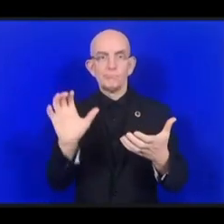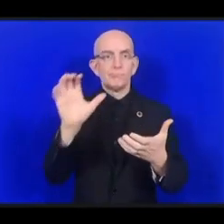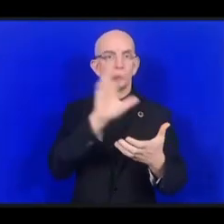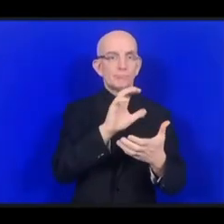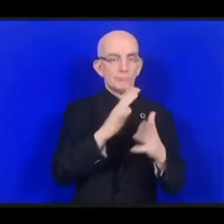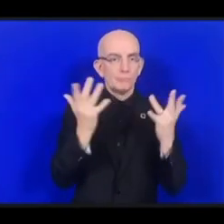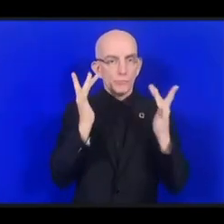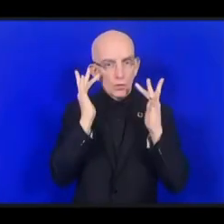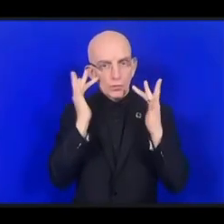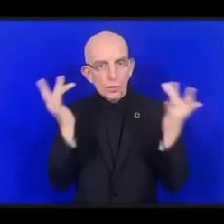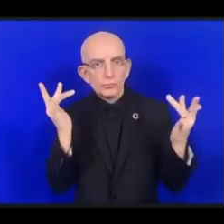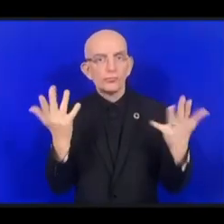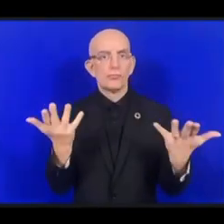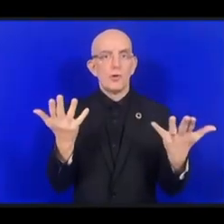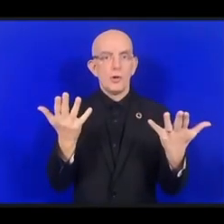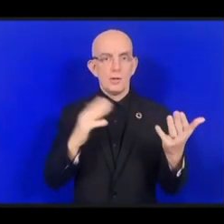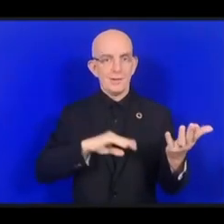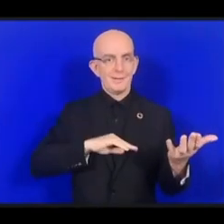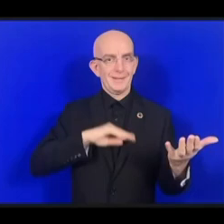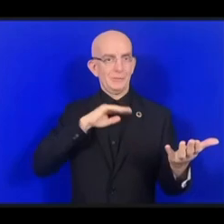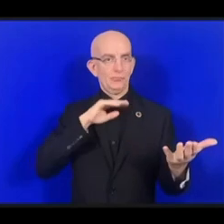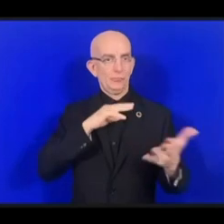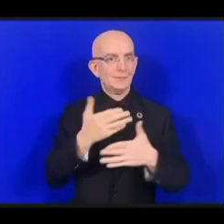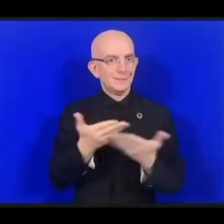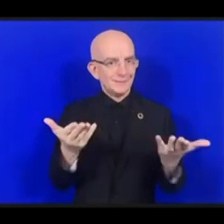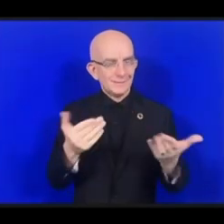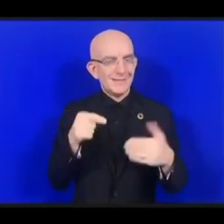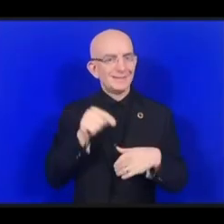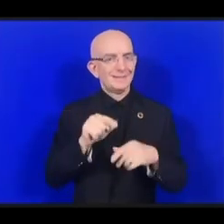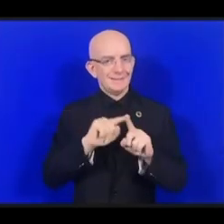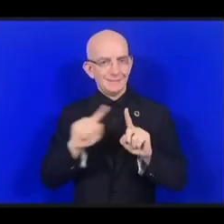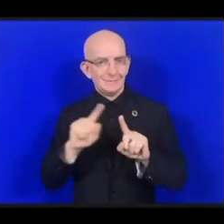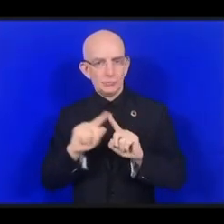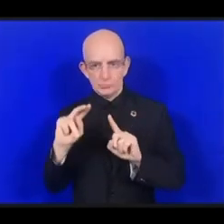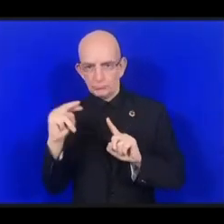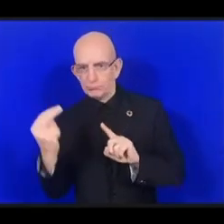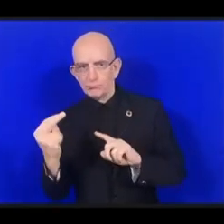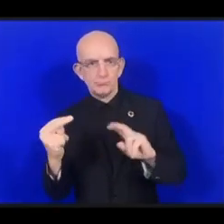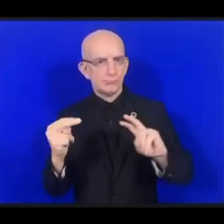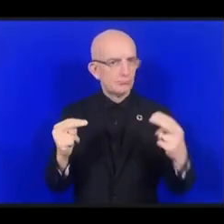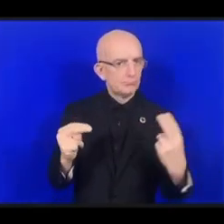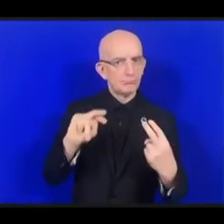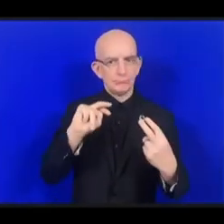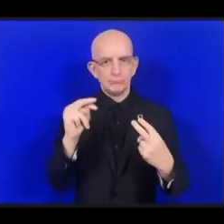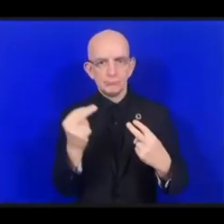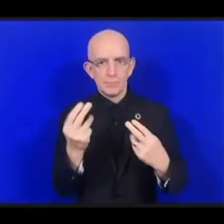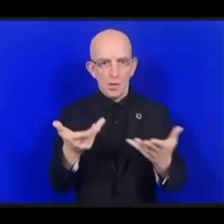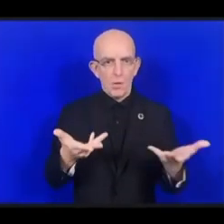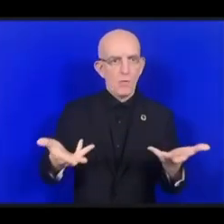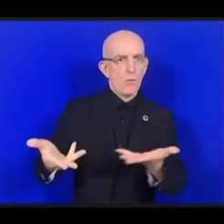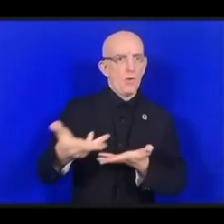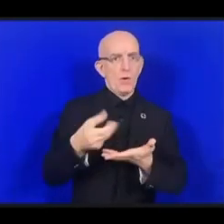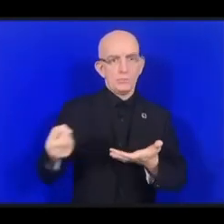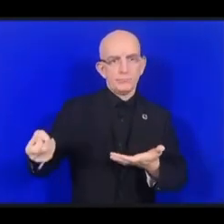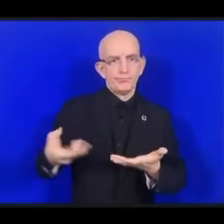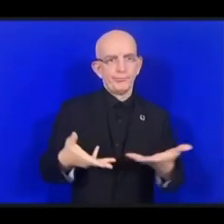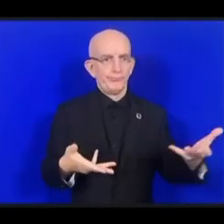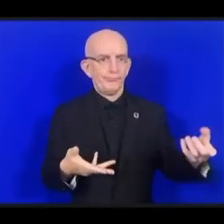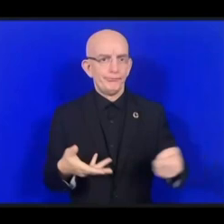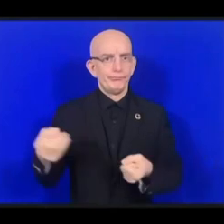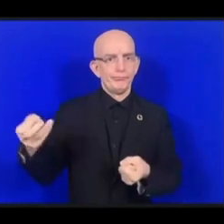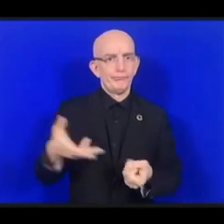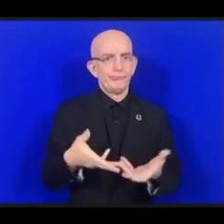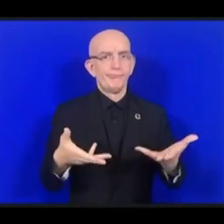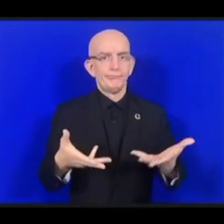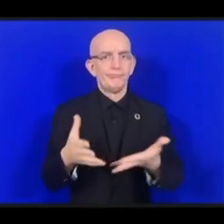の重要性の源だという風に思ってますでなければ私たちが必要なものは得られないという風に